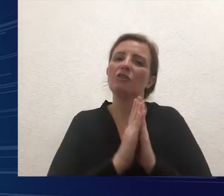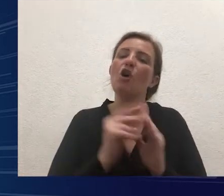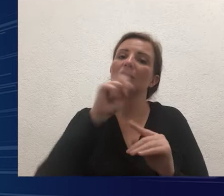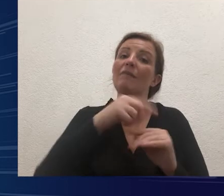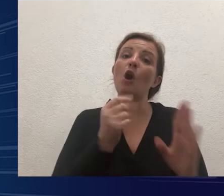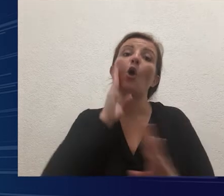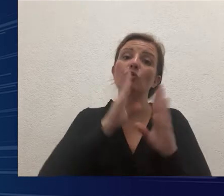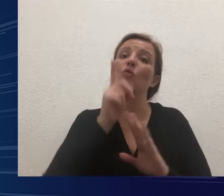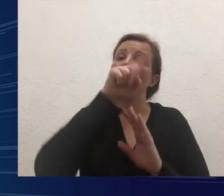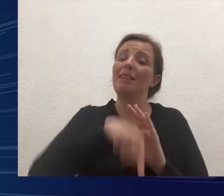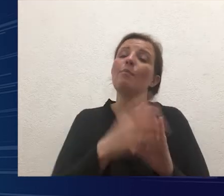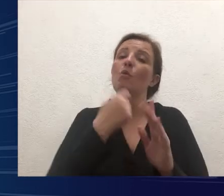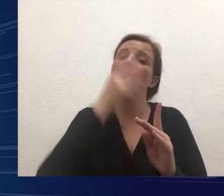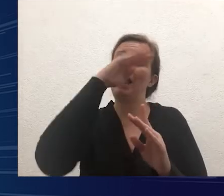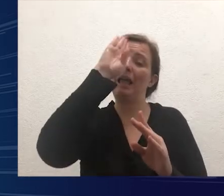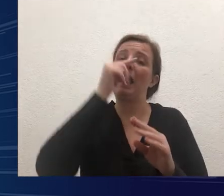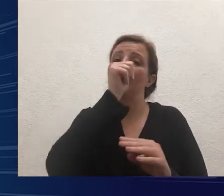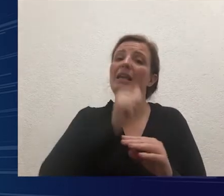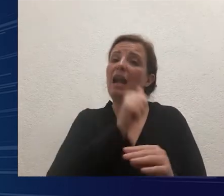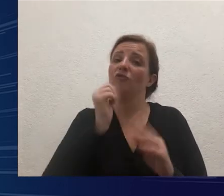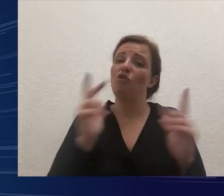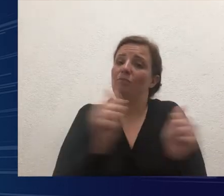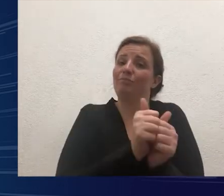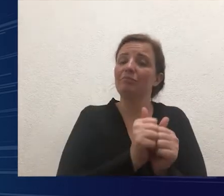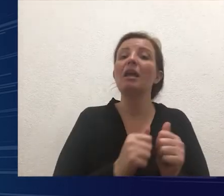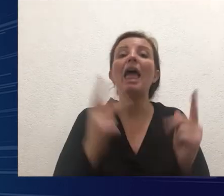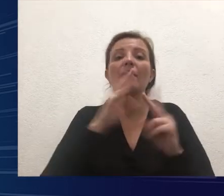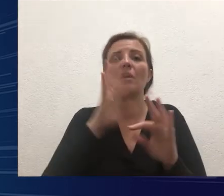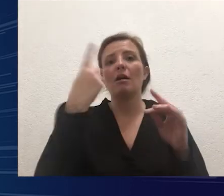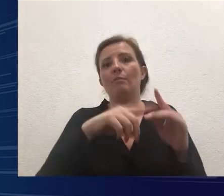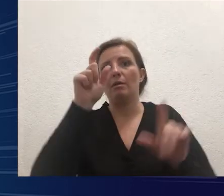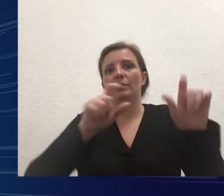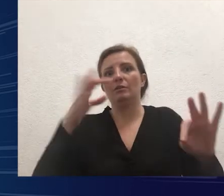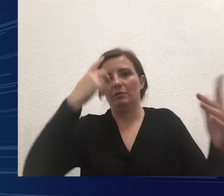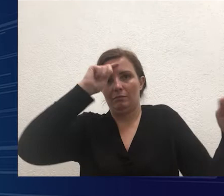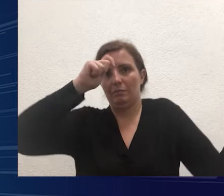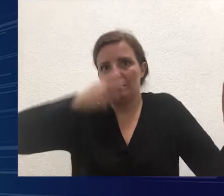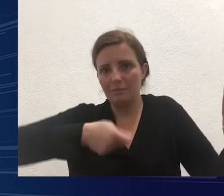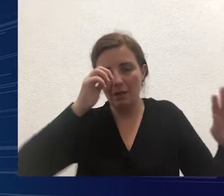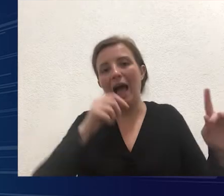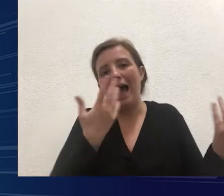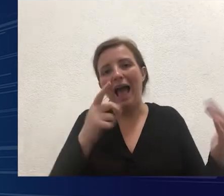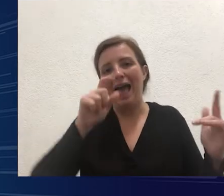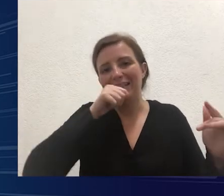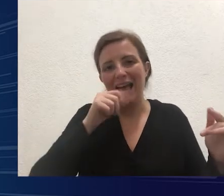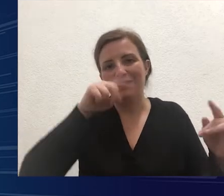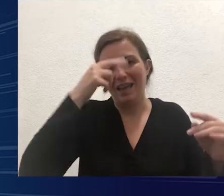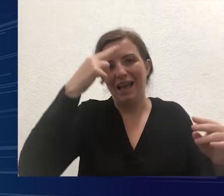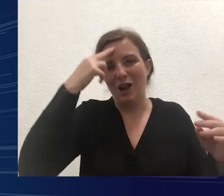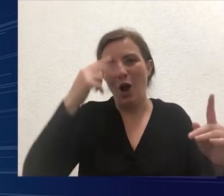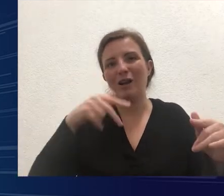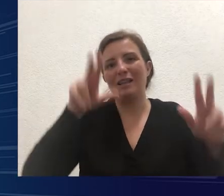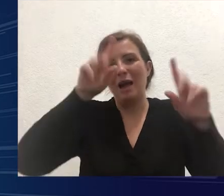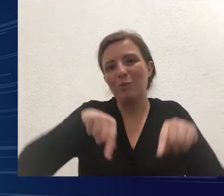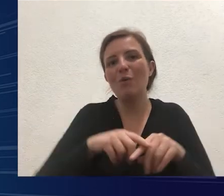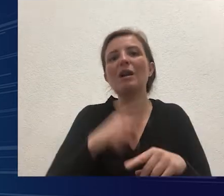spesso anche consulente di autorità religiose e accanto questi giganti della letteratura italiana come non ricordare